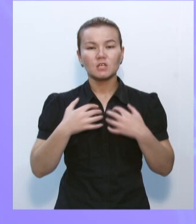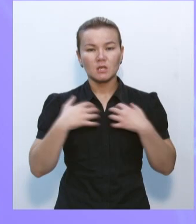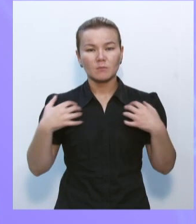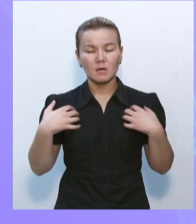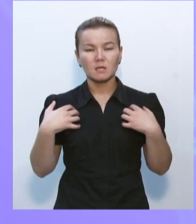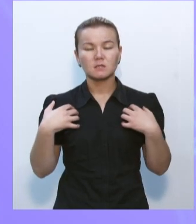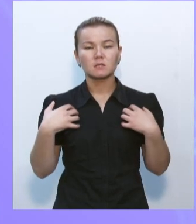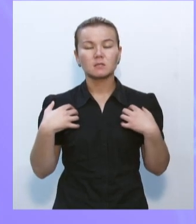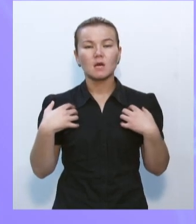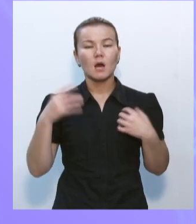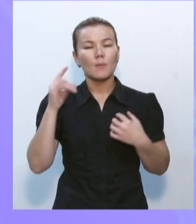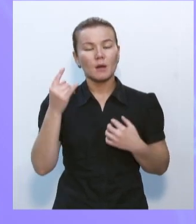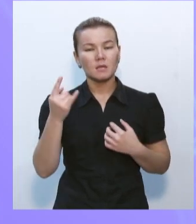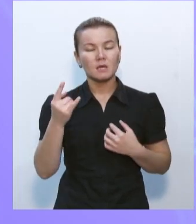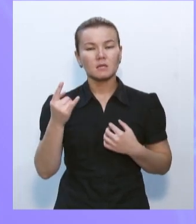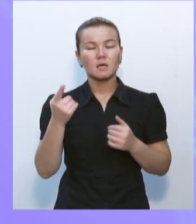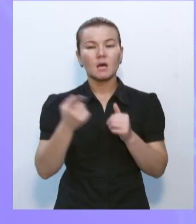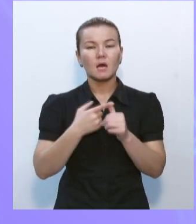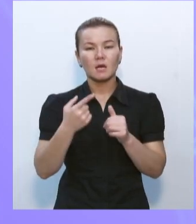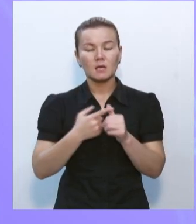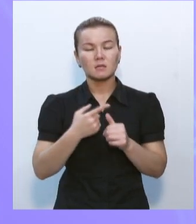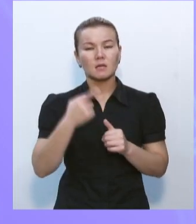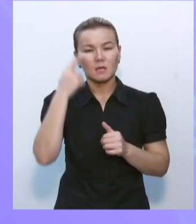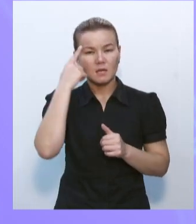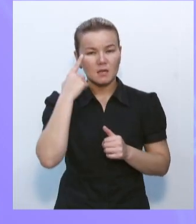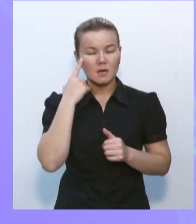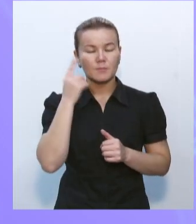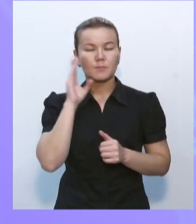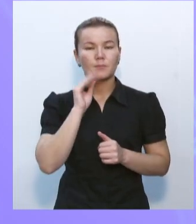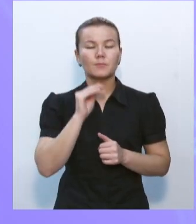Жаныбарлардын балдарын атай алам.